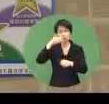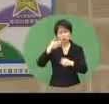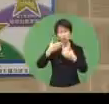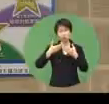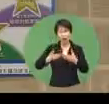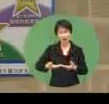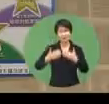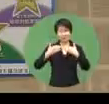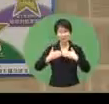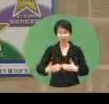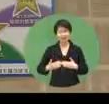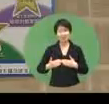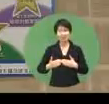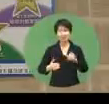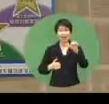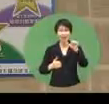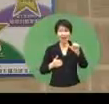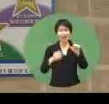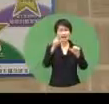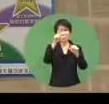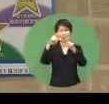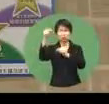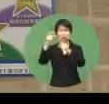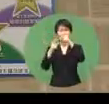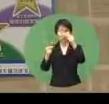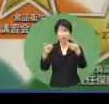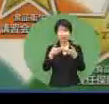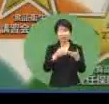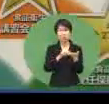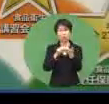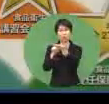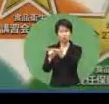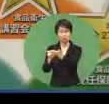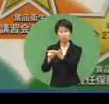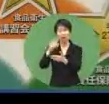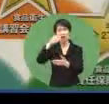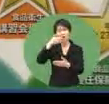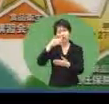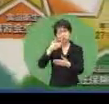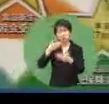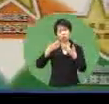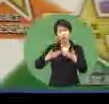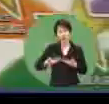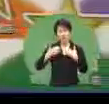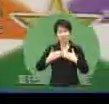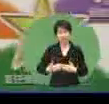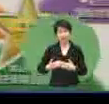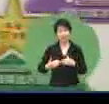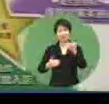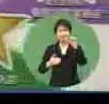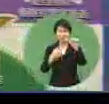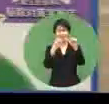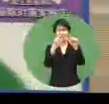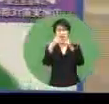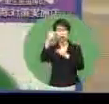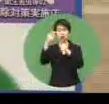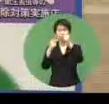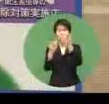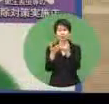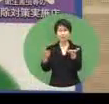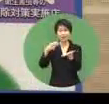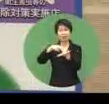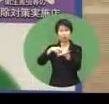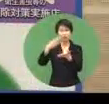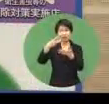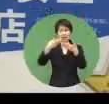安心安全5つ星事業に応募し、食の安心安全5つ星店として三重県での